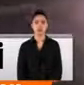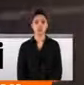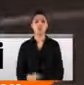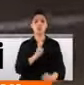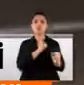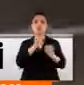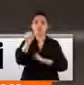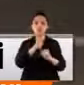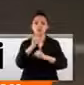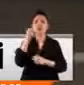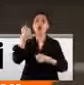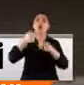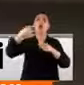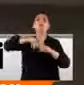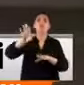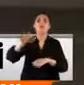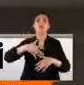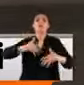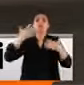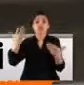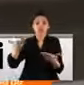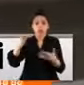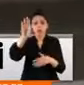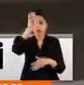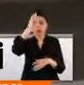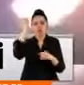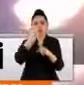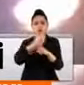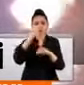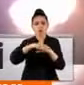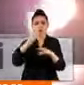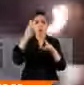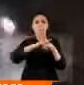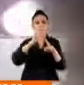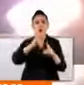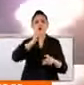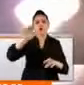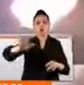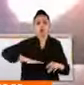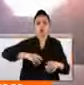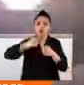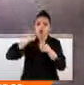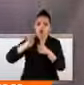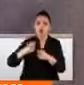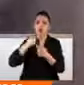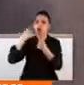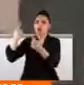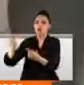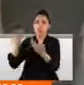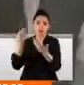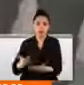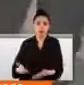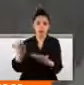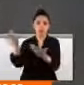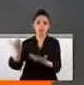çabalara rağmen bir türlü araca binmek istemedi. Onu İstanbul'da görev yapan polis memuru oğlu güçlükle ikna etti.